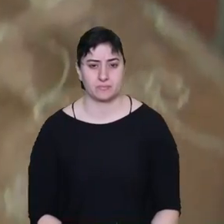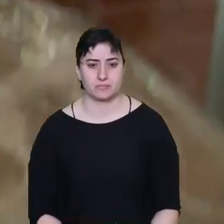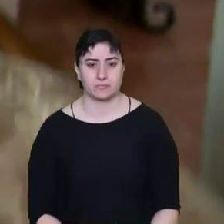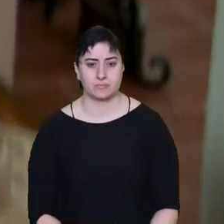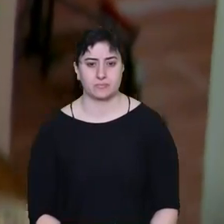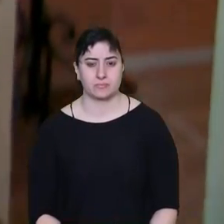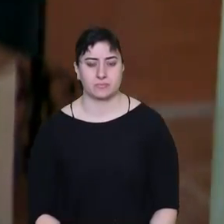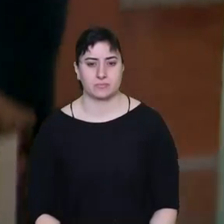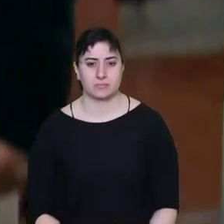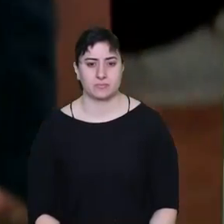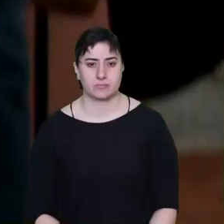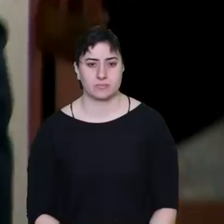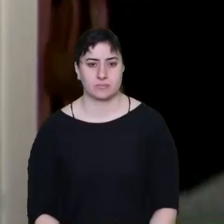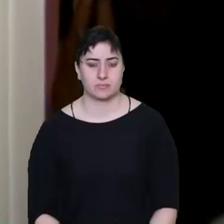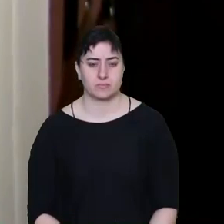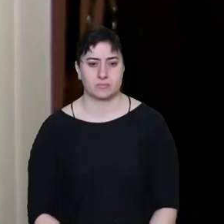Mahmut ıstakozun başında.